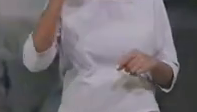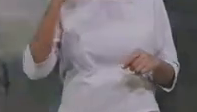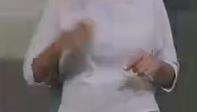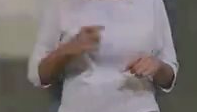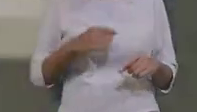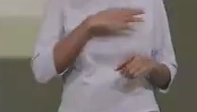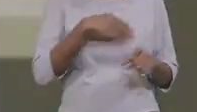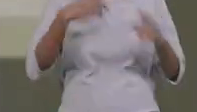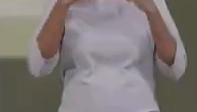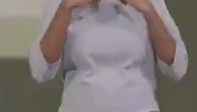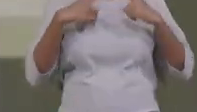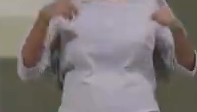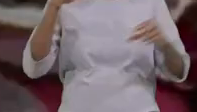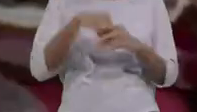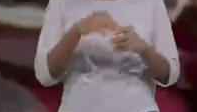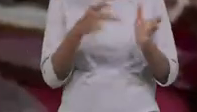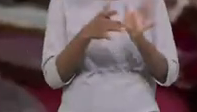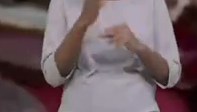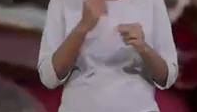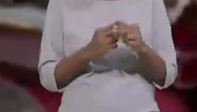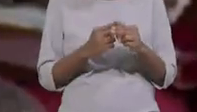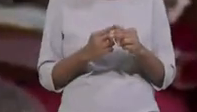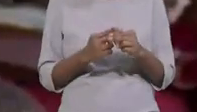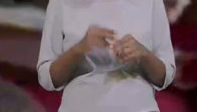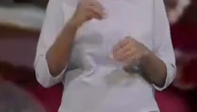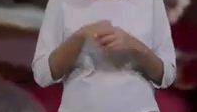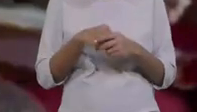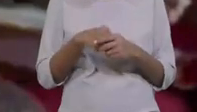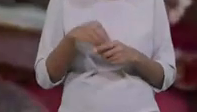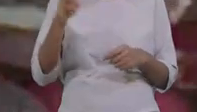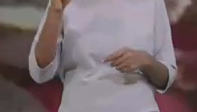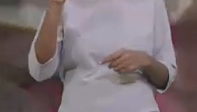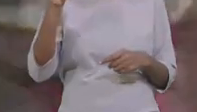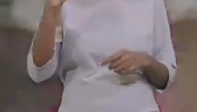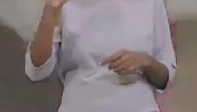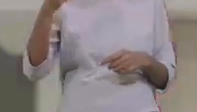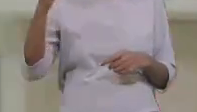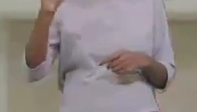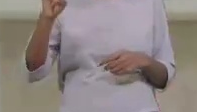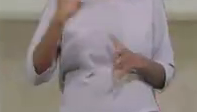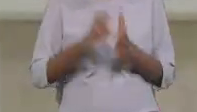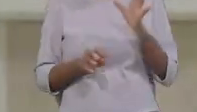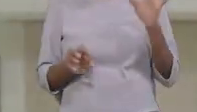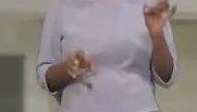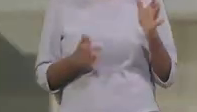Cette puissance vient de toi, de ta déclaration, de ton décret. Voyons,